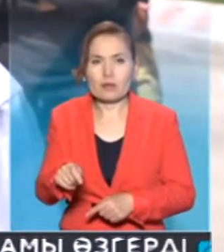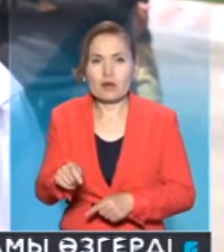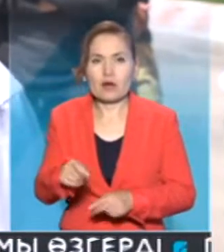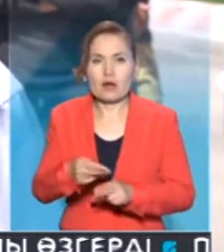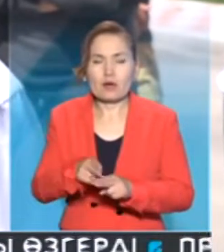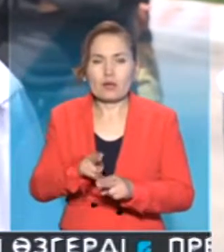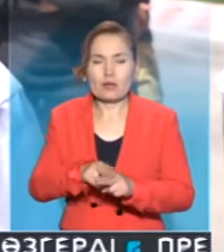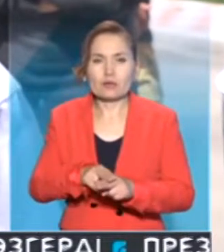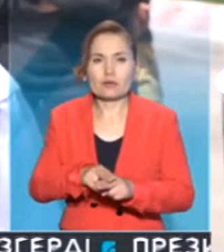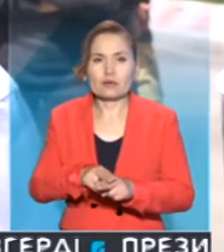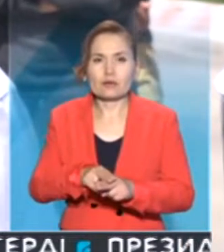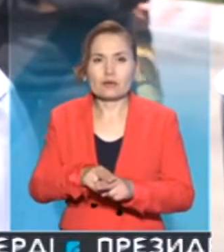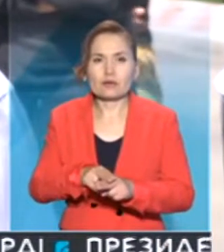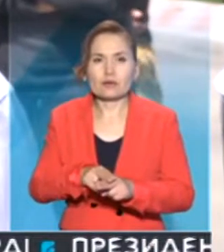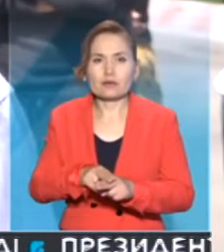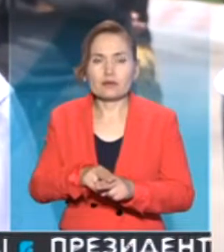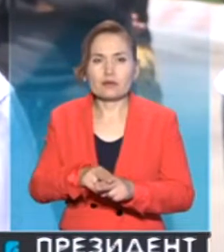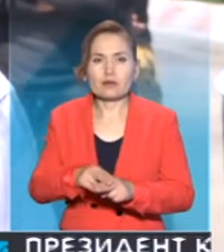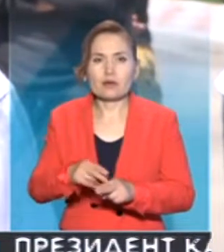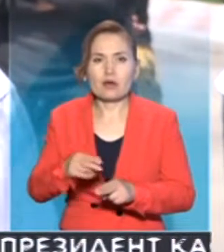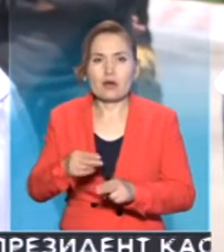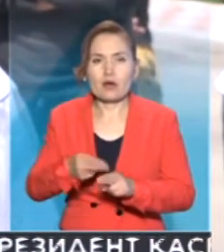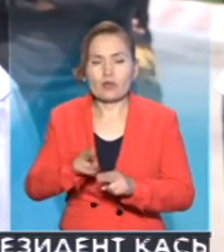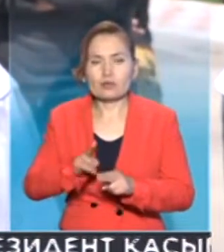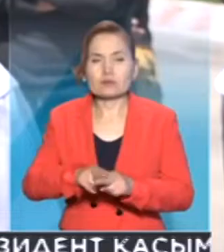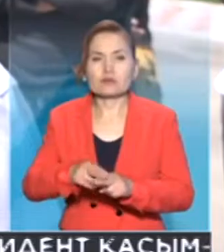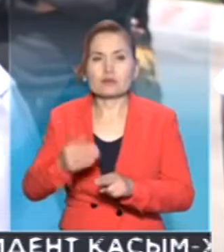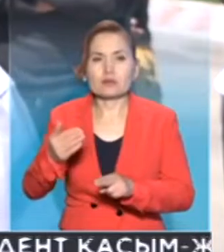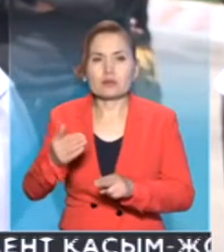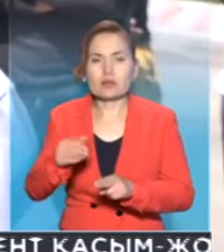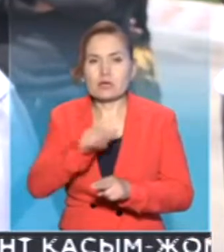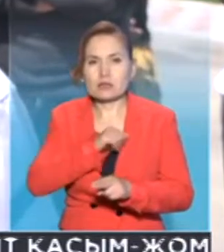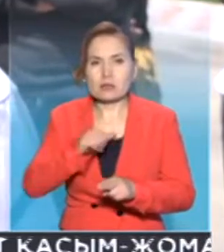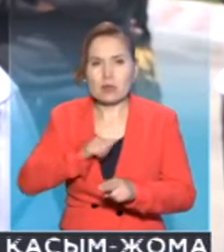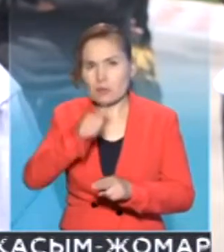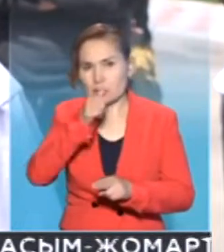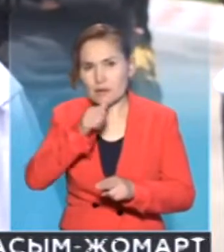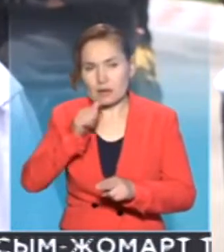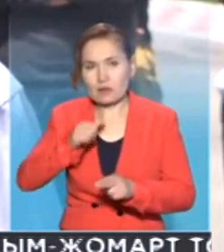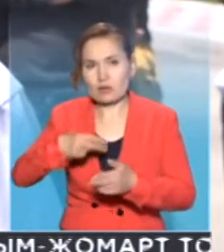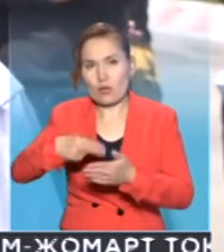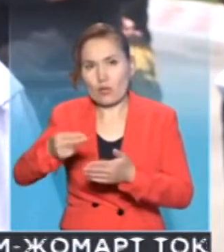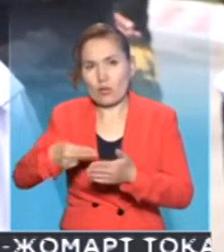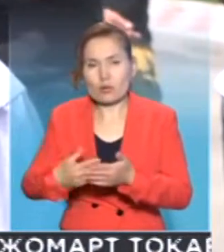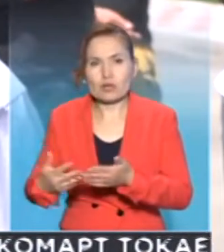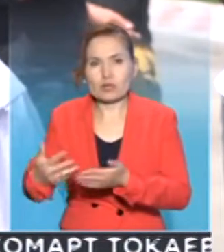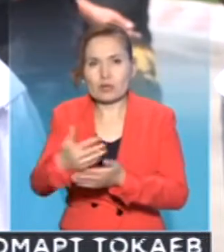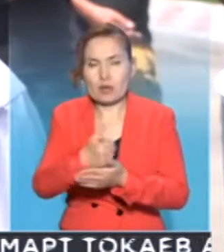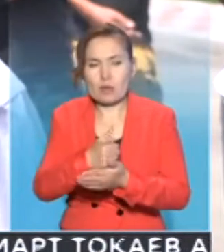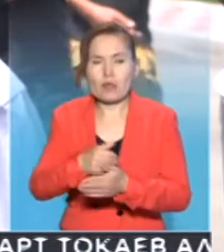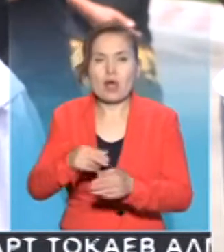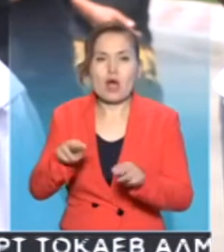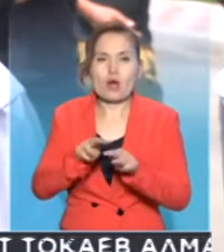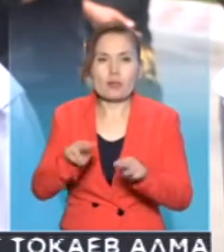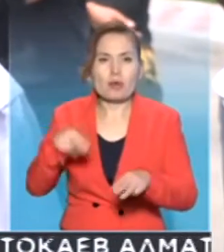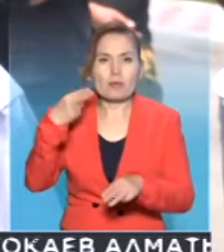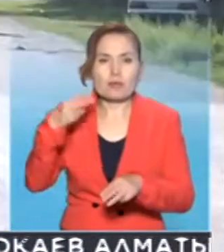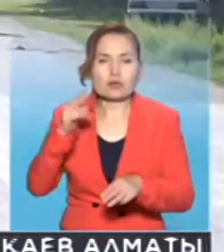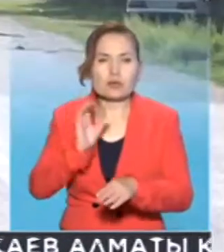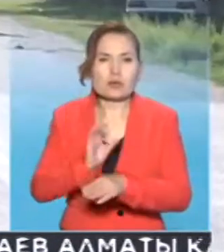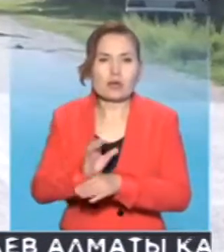сыйлы адамдарына, атақты адамдарына қол қойдырып, үкіметке, президентке жолдау